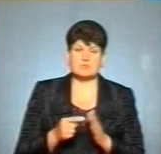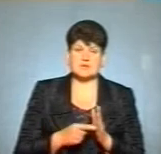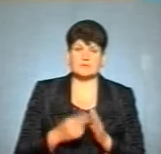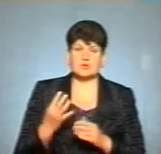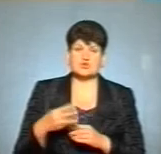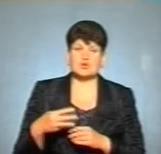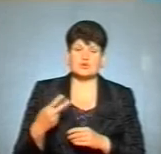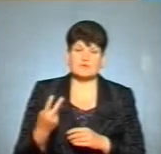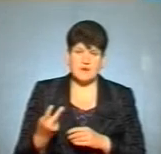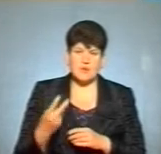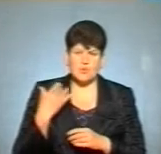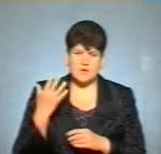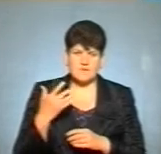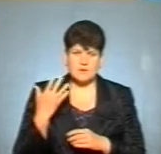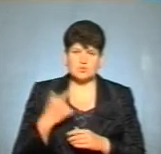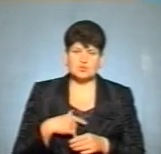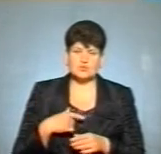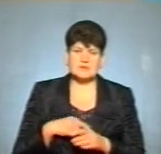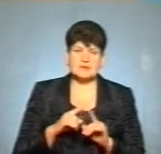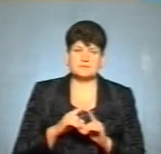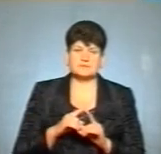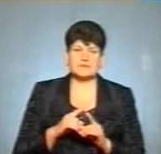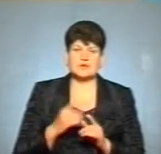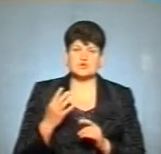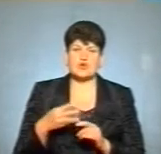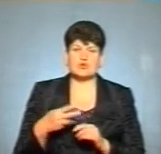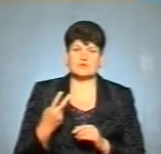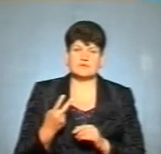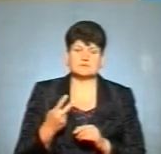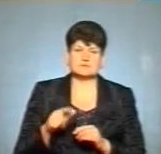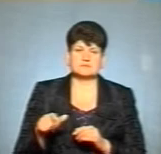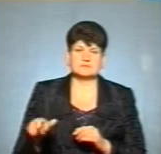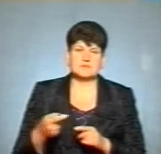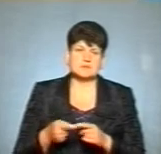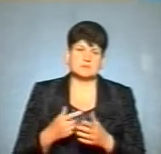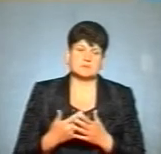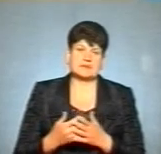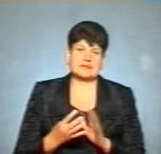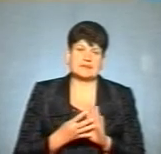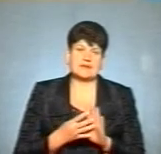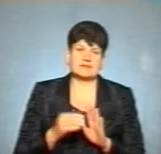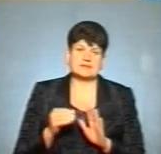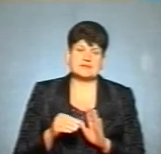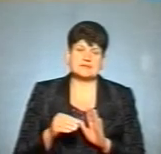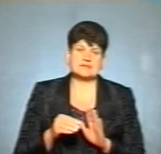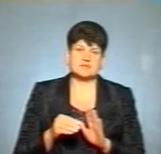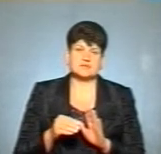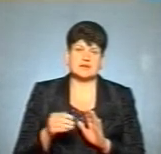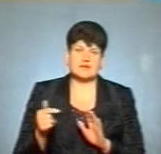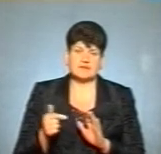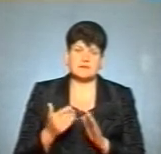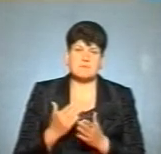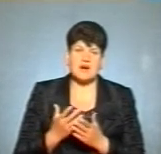42, уявимо собі такий ідеальний варіант, 42 кандидати, так, це близько 9 тисяч гривень мав би,